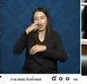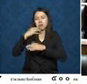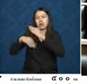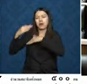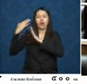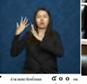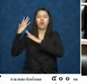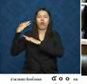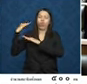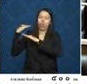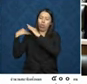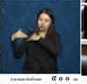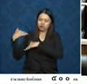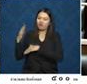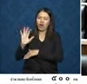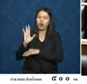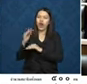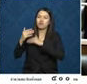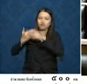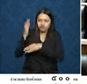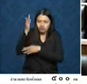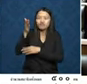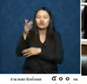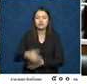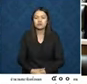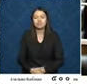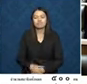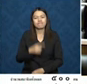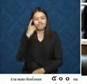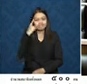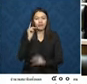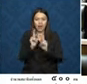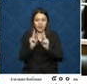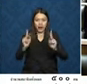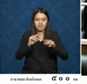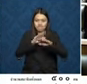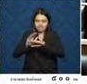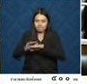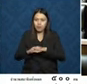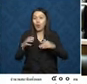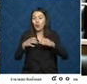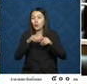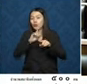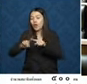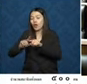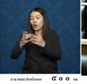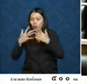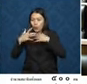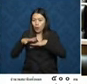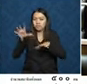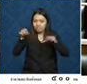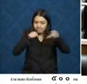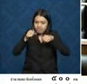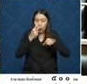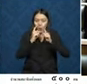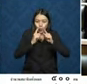ดิฉันจึงเสนอให้มีการตั้งคณะกรรมการวิสามัญชุดนี้ขึ้นมาเพื่อเชิญชวนกลุ่มต่างๆค่ะให้มาร่วมกันหาทาง